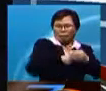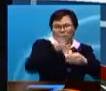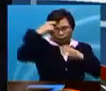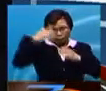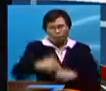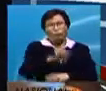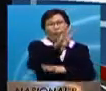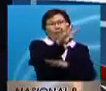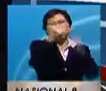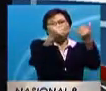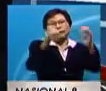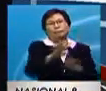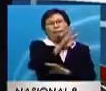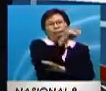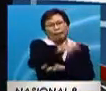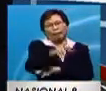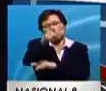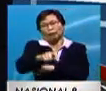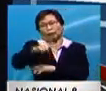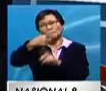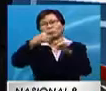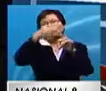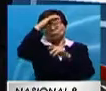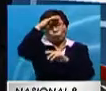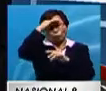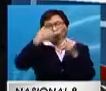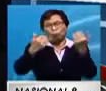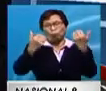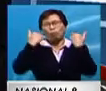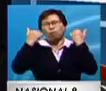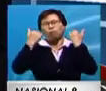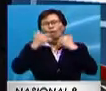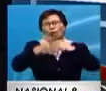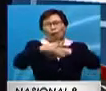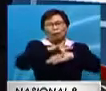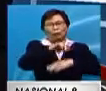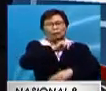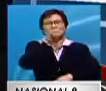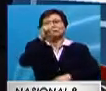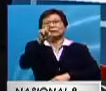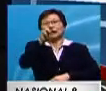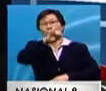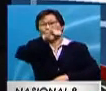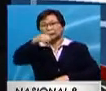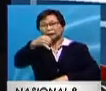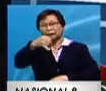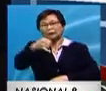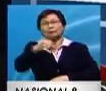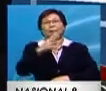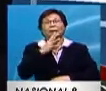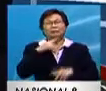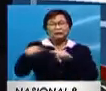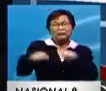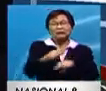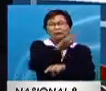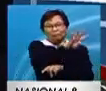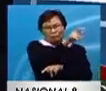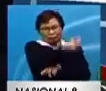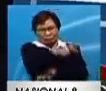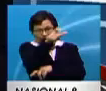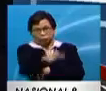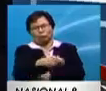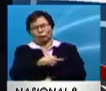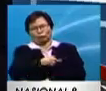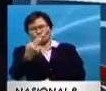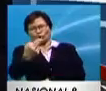keputusan empat pemain Johor Darul takzim bersara awal tenggu Abdullah Sultan Ahmad Shah menyifatkan tindakan mereka satu